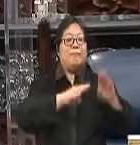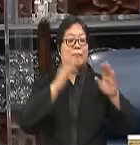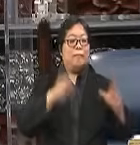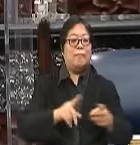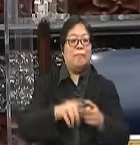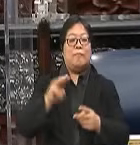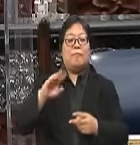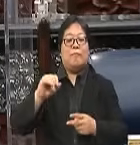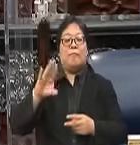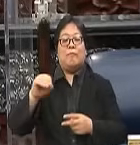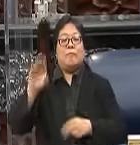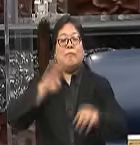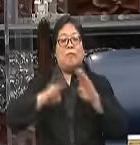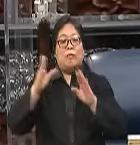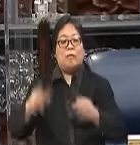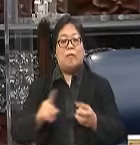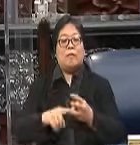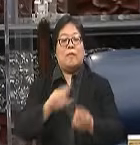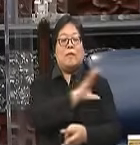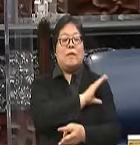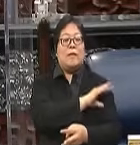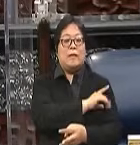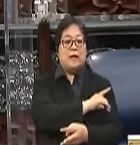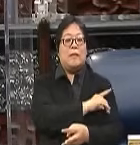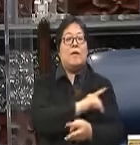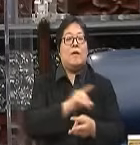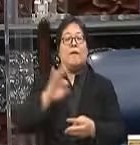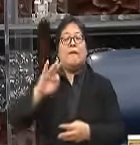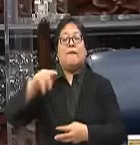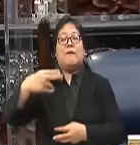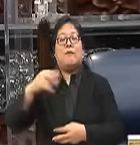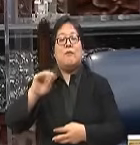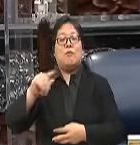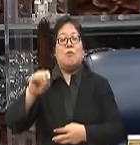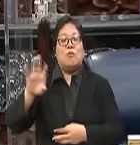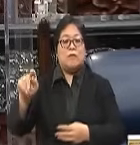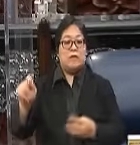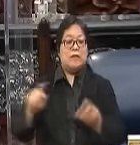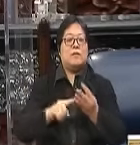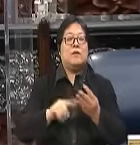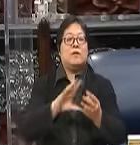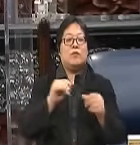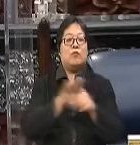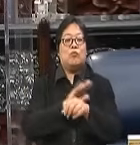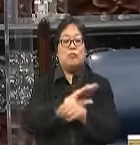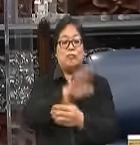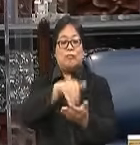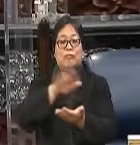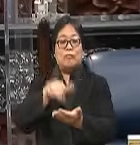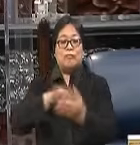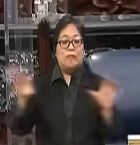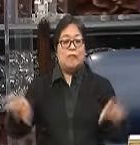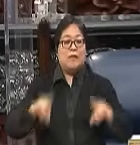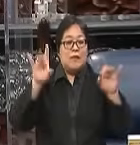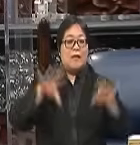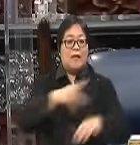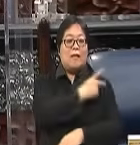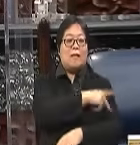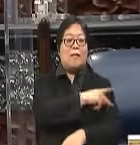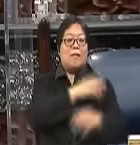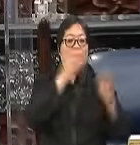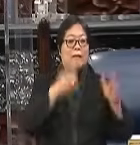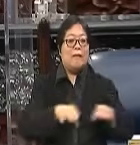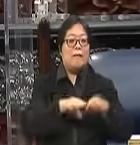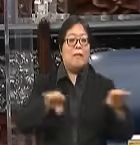microbiology Syekh dan juga clinical pharmacology serta mencukupkan center untuk membuat hujan kini ke untuk cuman